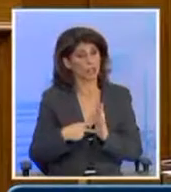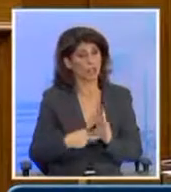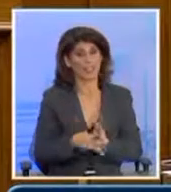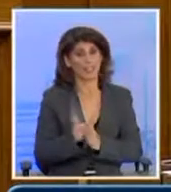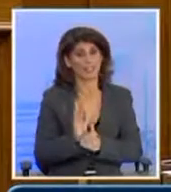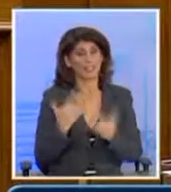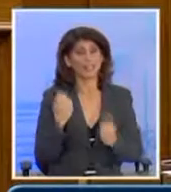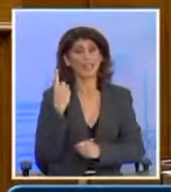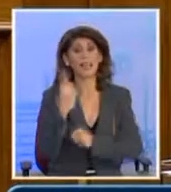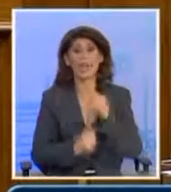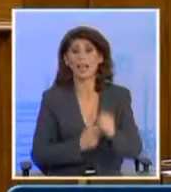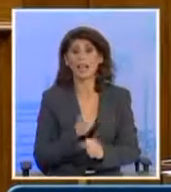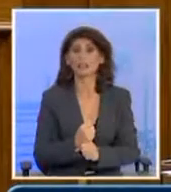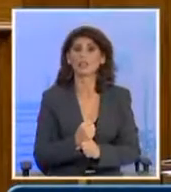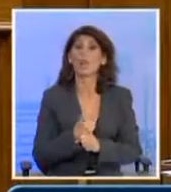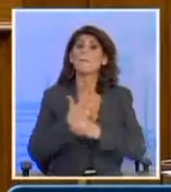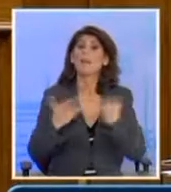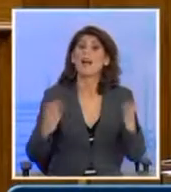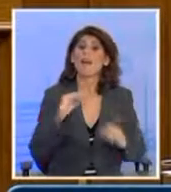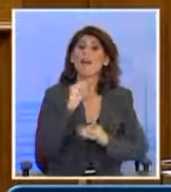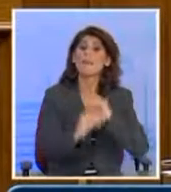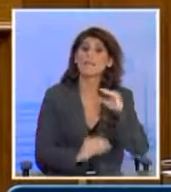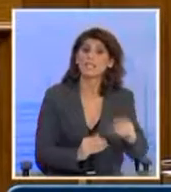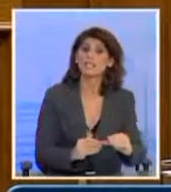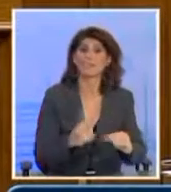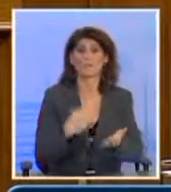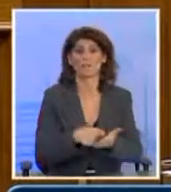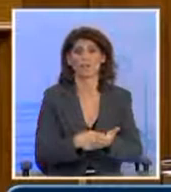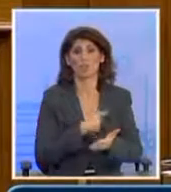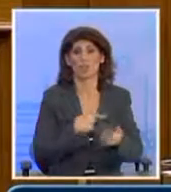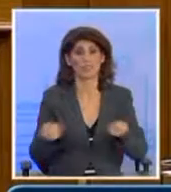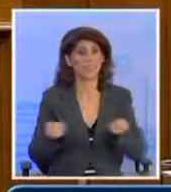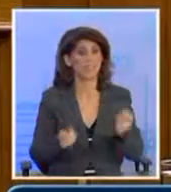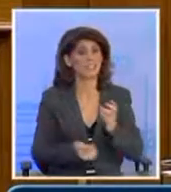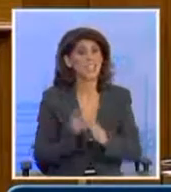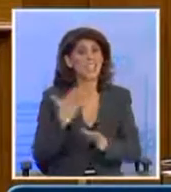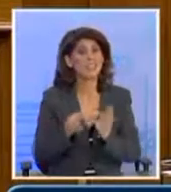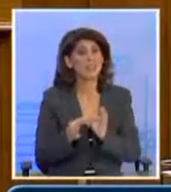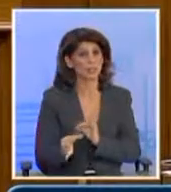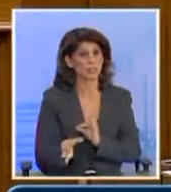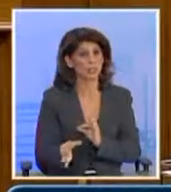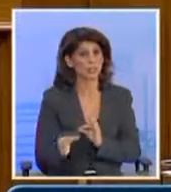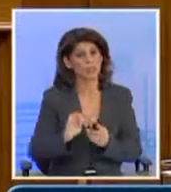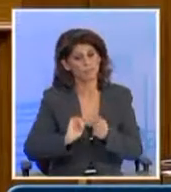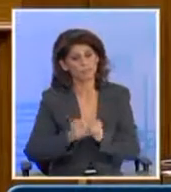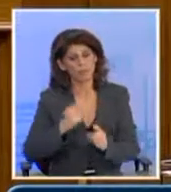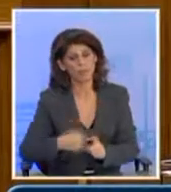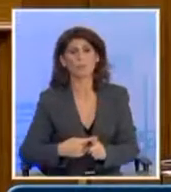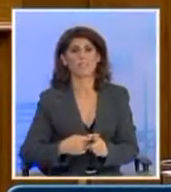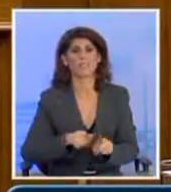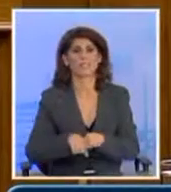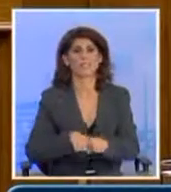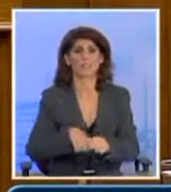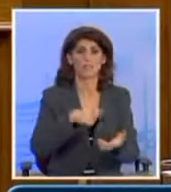το 2013 ήταν ένα έτος μεγάλων επενδύσεων στη φορολογική διοίκηση σε νέες εφαρμογές, προκειμένου να απλοποιηθεί η σχέση φορολογούμενου